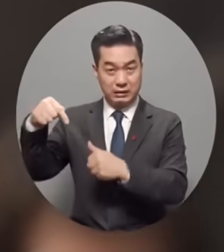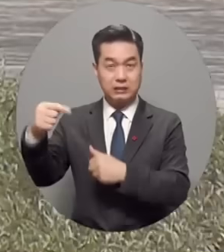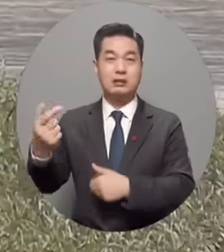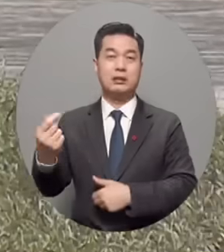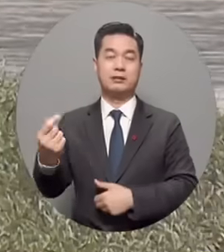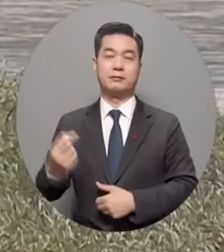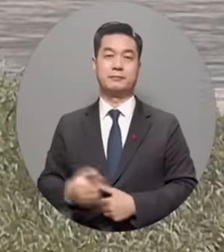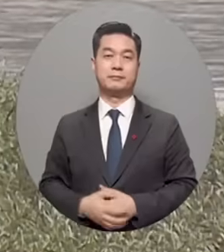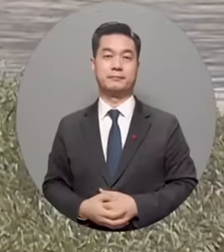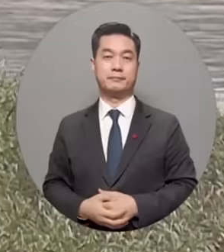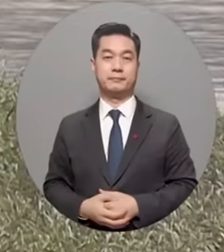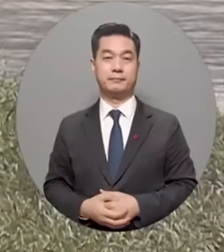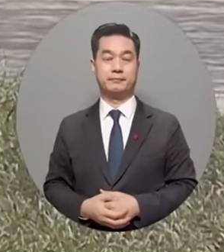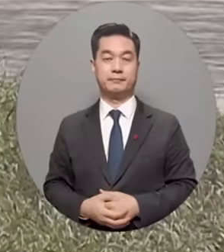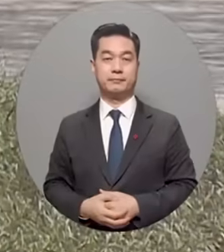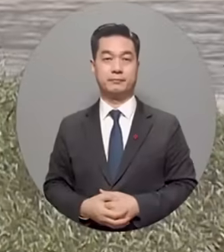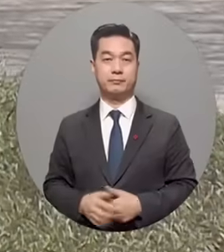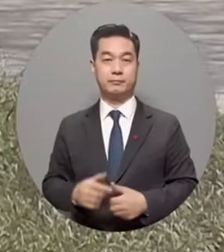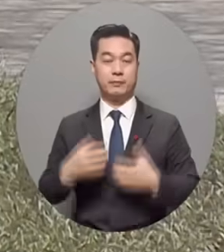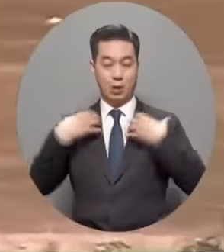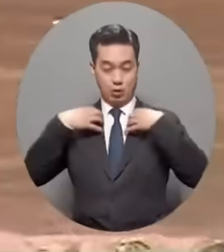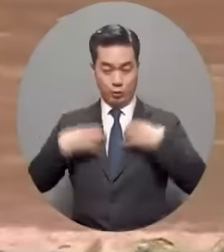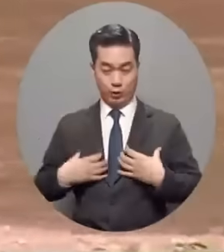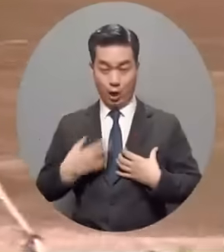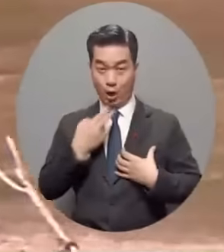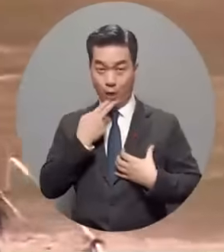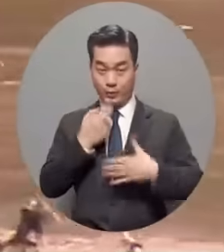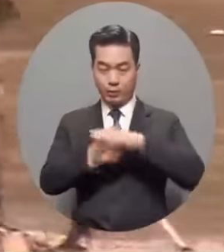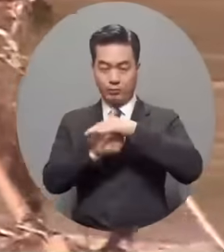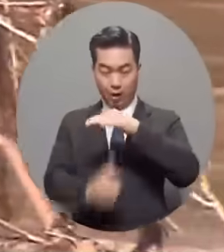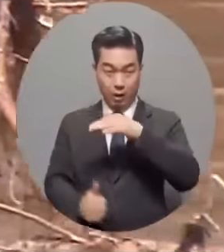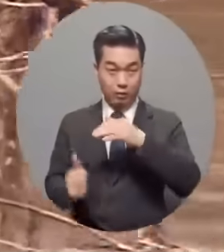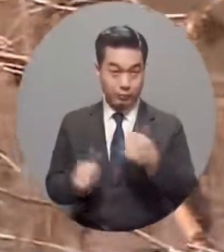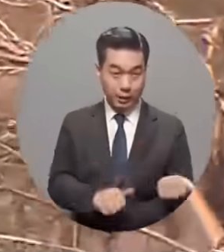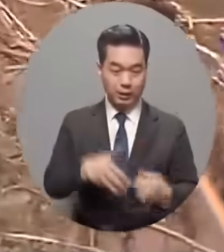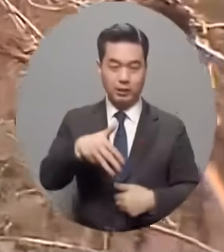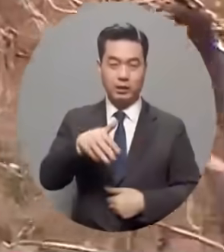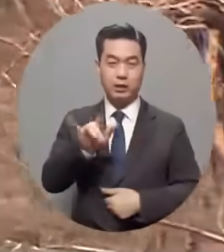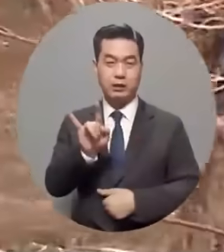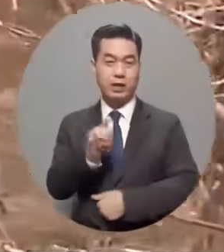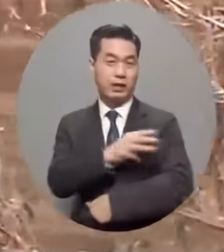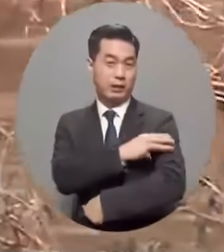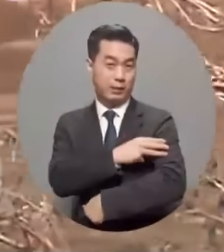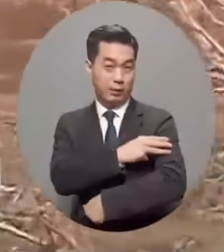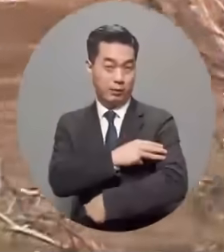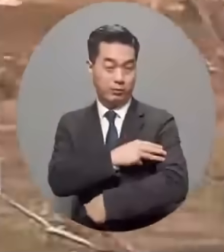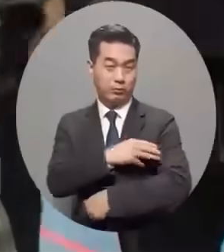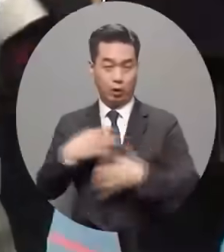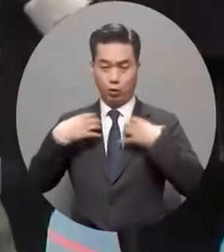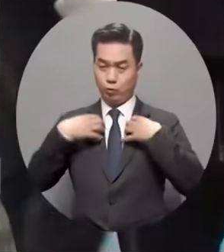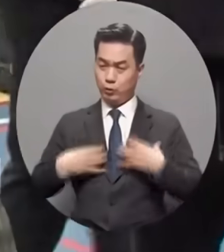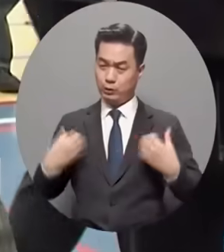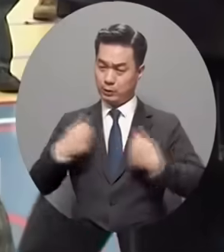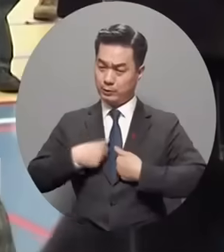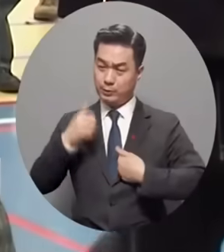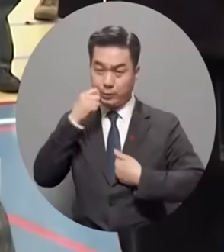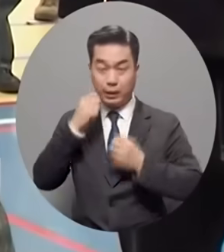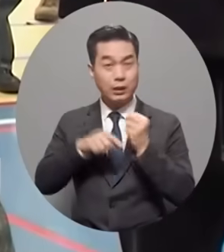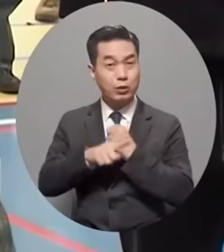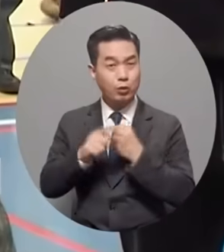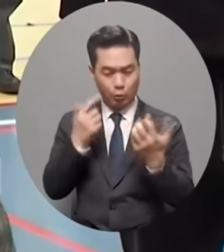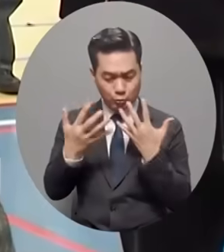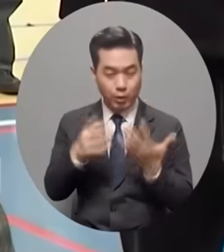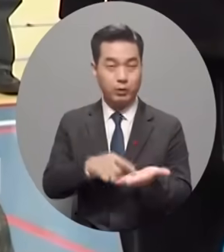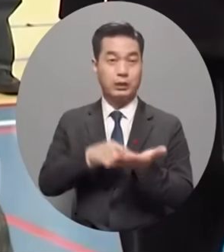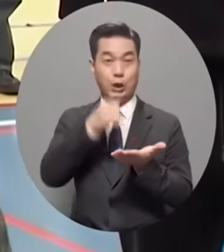겁니다. 구명조끼 없이 물에 들어갔다 숨진 최상병. 왜 구명조끼를 입지 못했는지 그 이유는